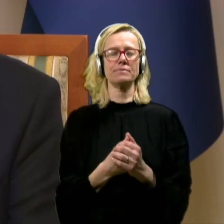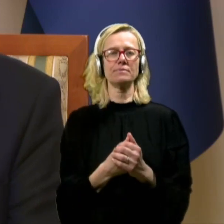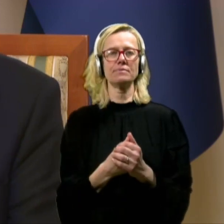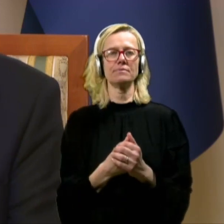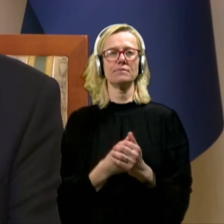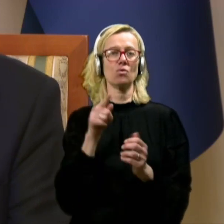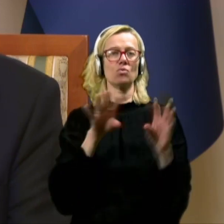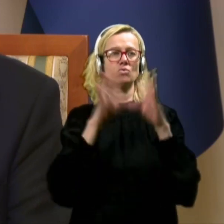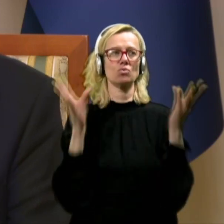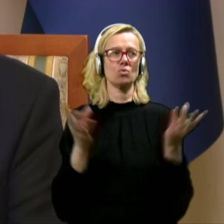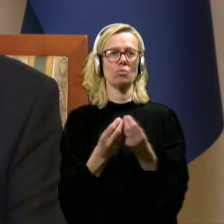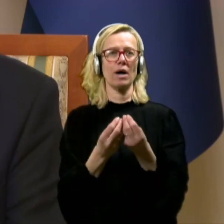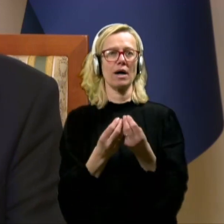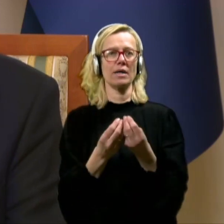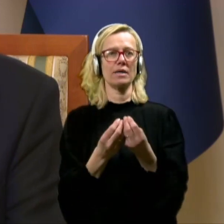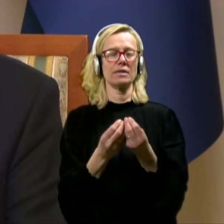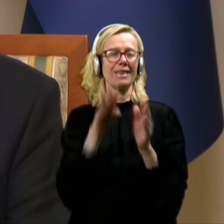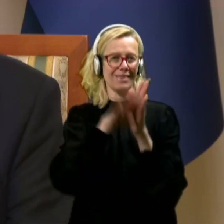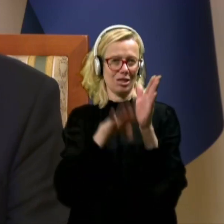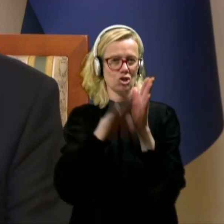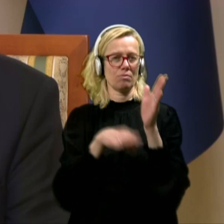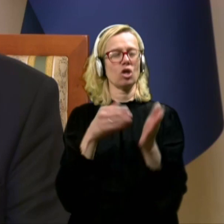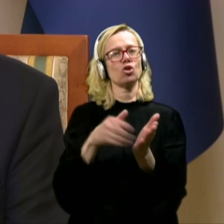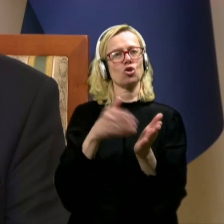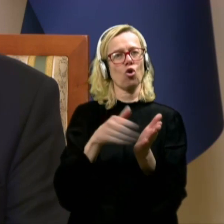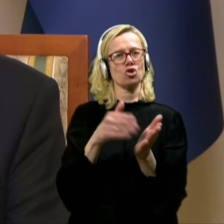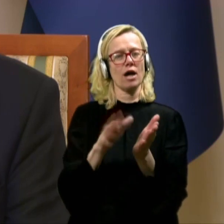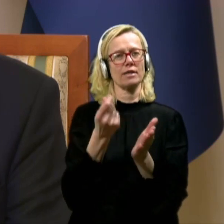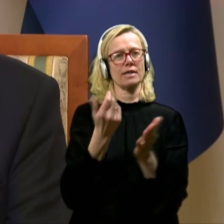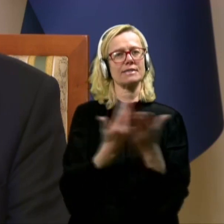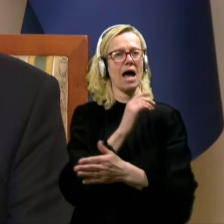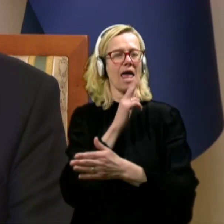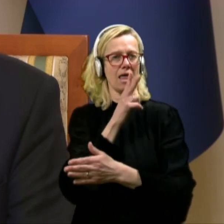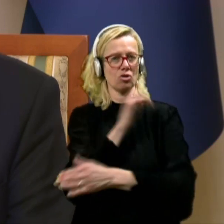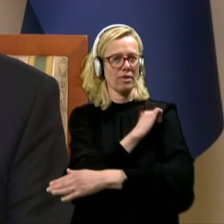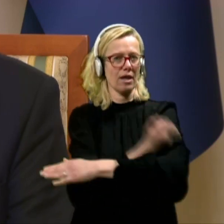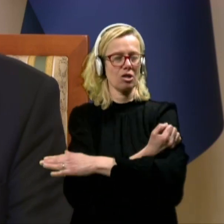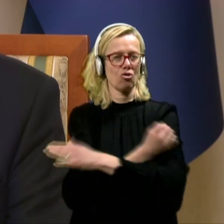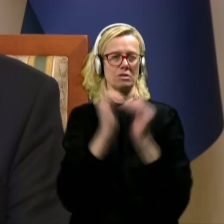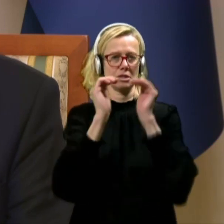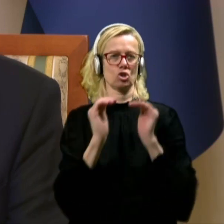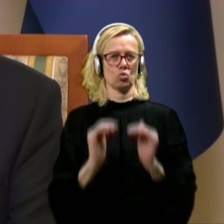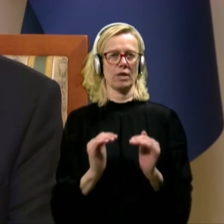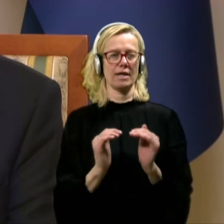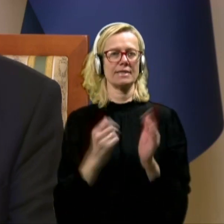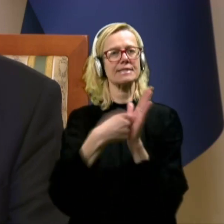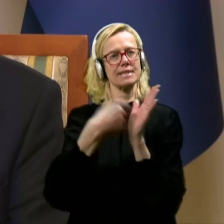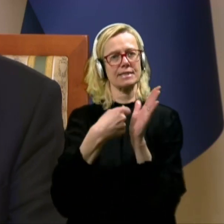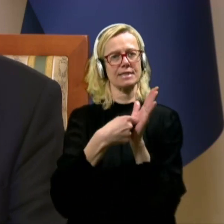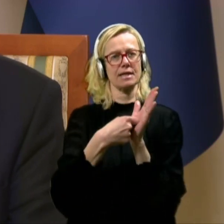kar skupaj z nižjimi trošarinami za električno energijo znižuje znesek